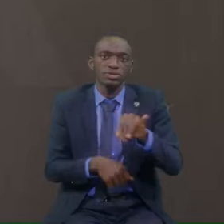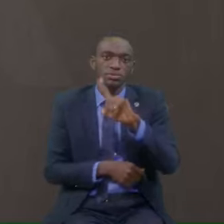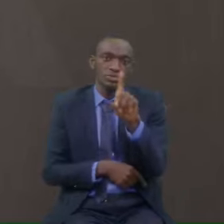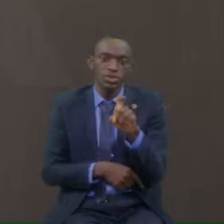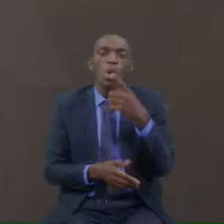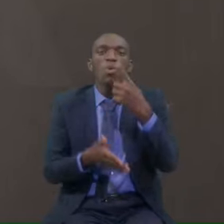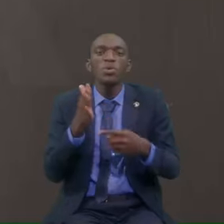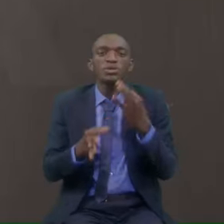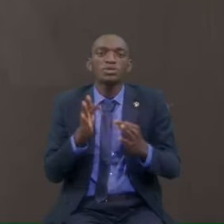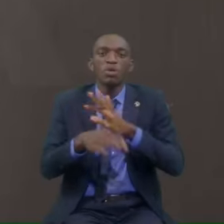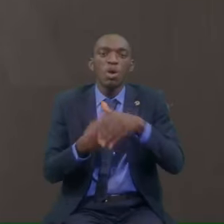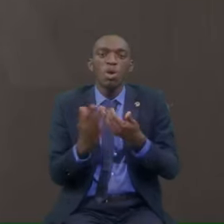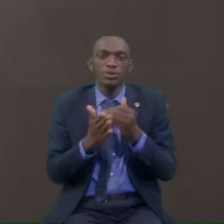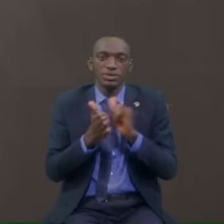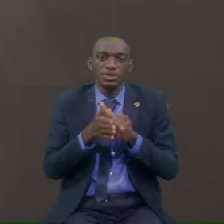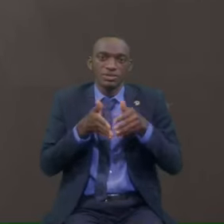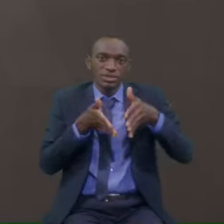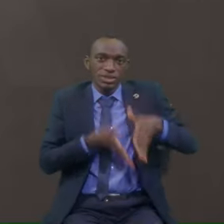et si tout ce qui reste en nous,